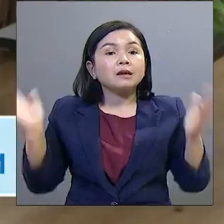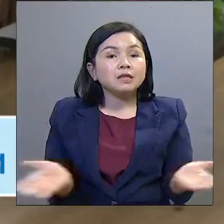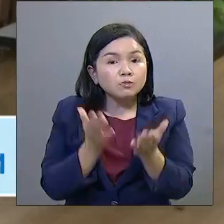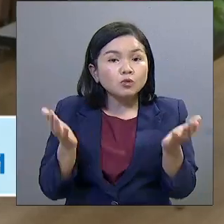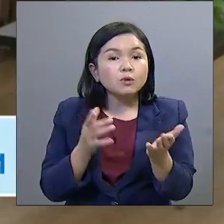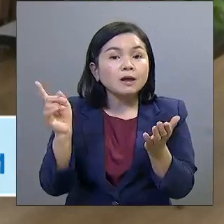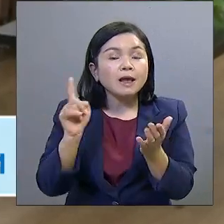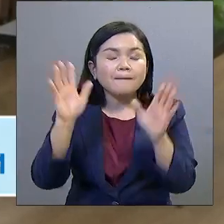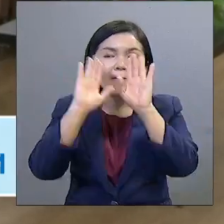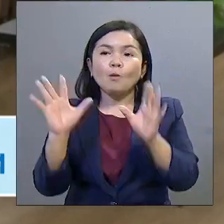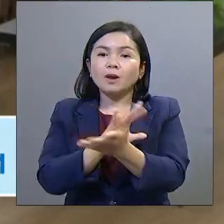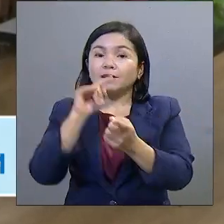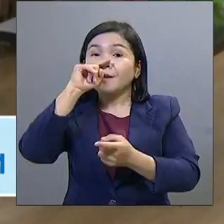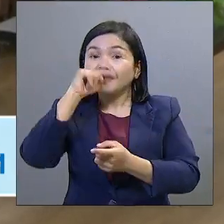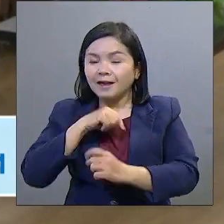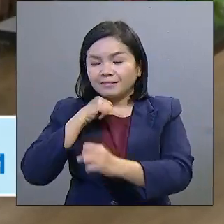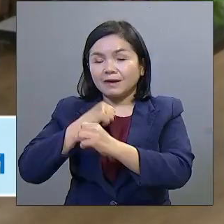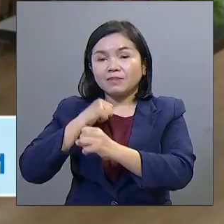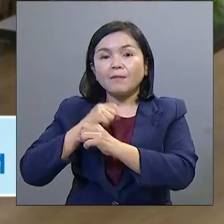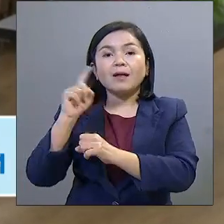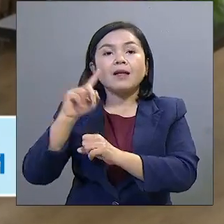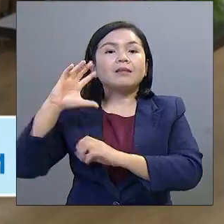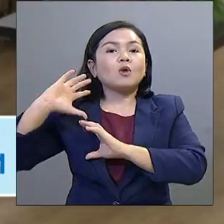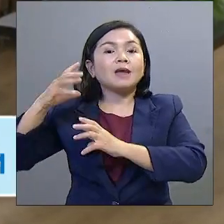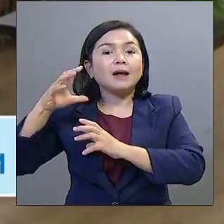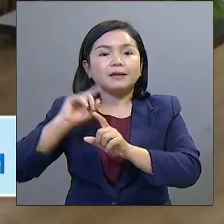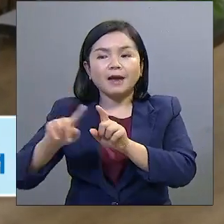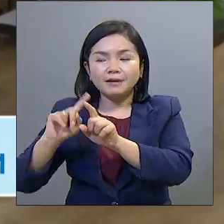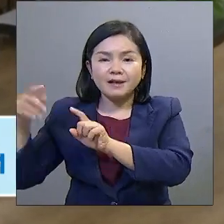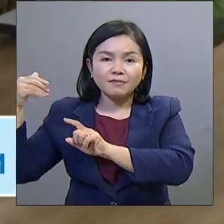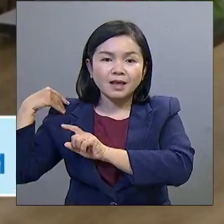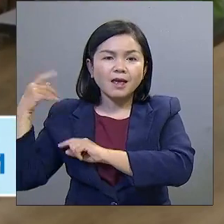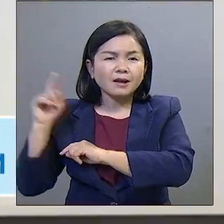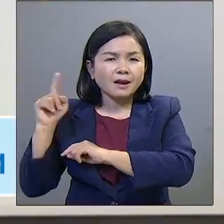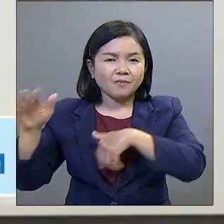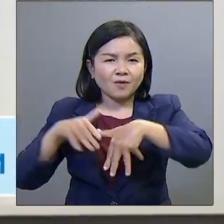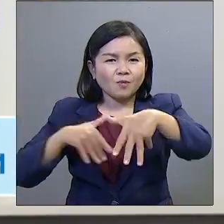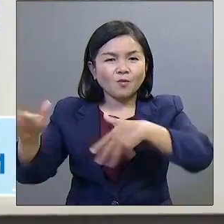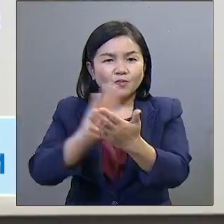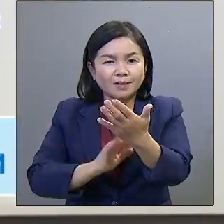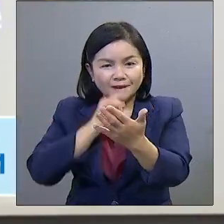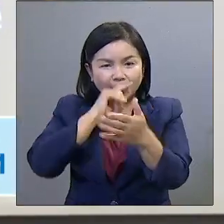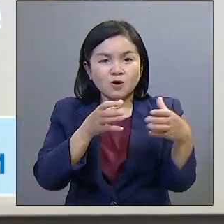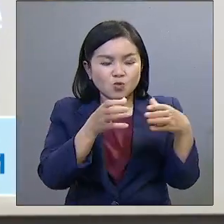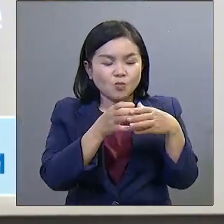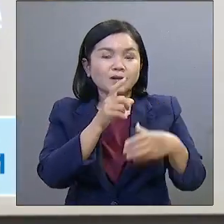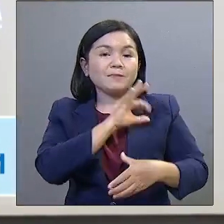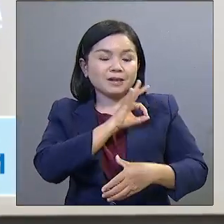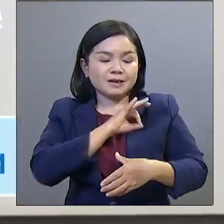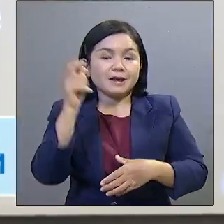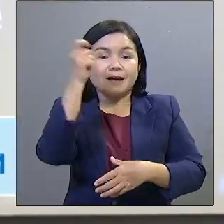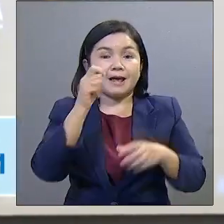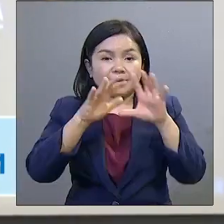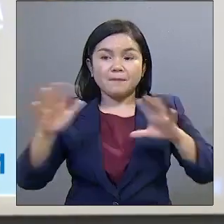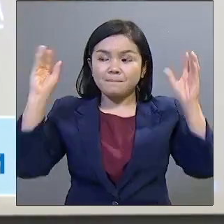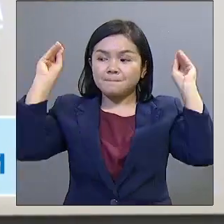เวอร์ความเป็นไทยและอุตสาหกรรมสร้างสรรค์โดยเฉพาะทางด้านภาพยนตร์ในส่วนของประเทศไทยและกลุ่มประเทศสมาชิกอาเซียนเพื่อเผยแ